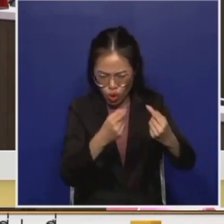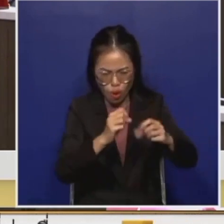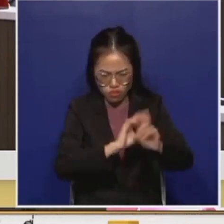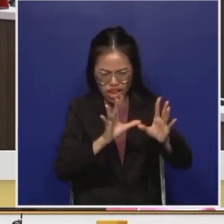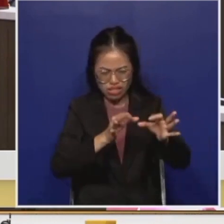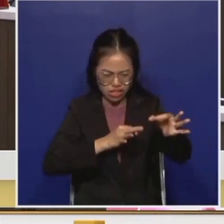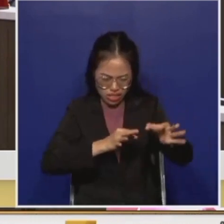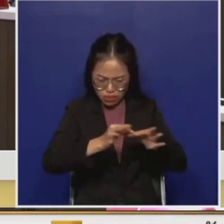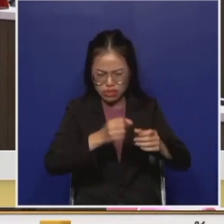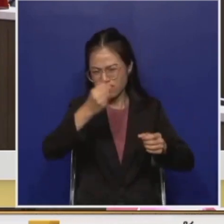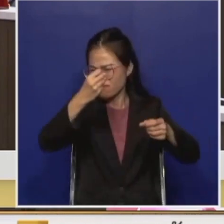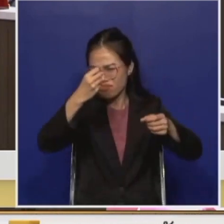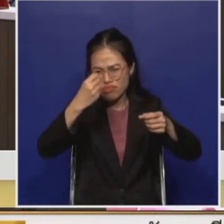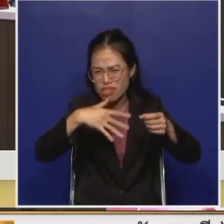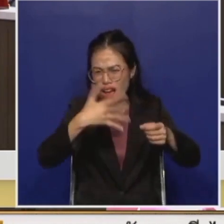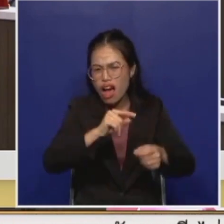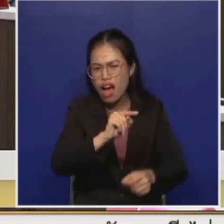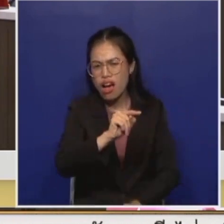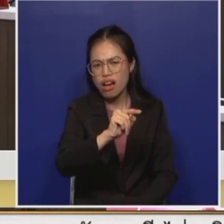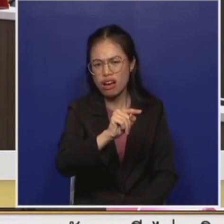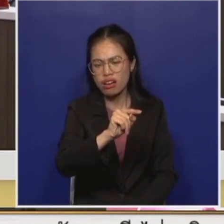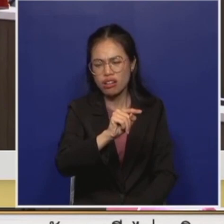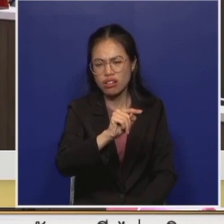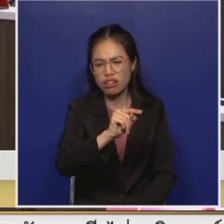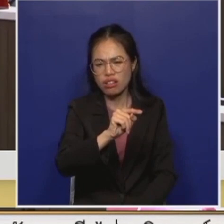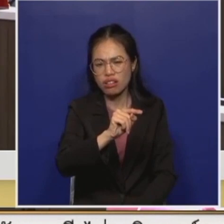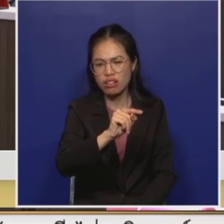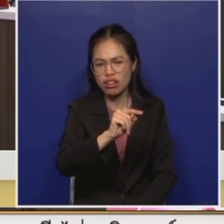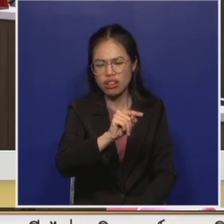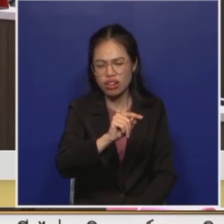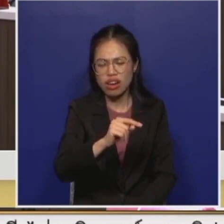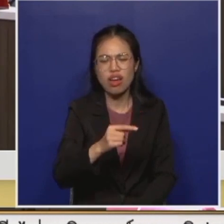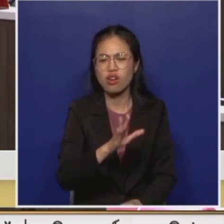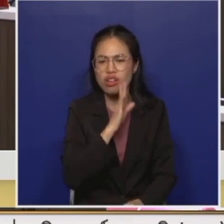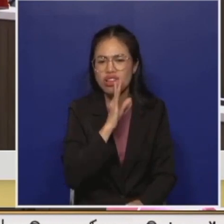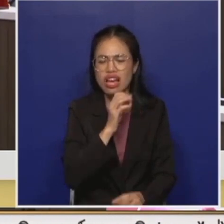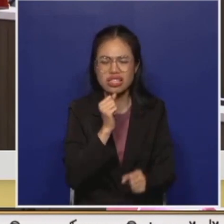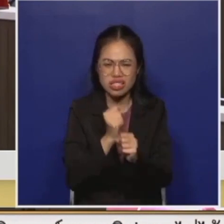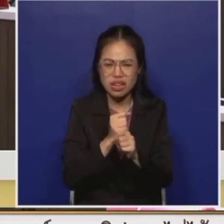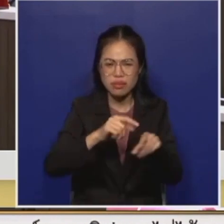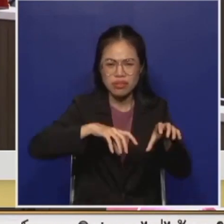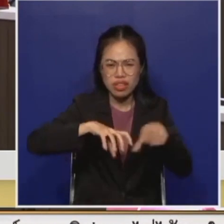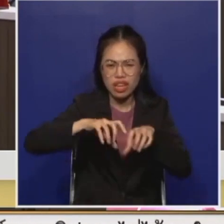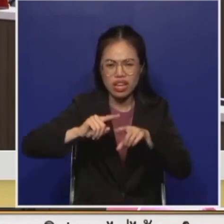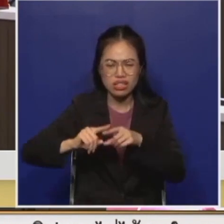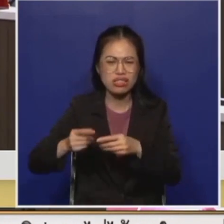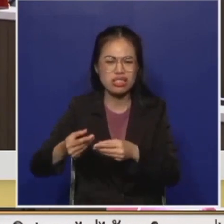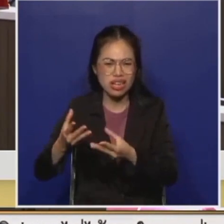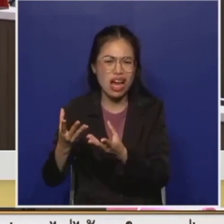ไม่ได้แ่นอนครับถ้จะยุติก็คือเอา